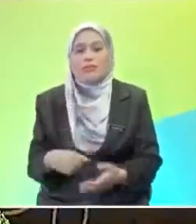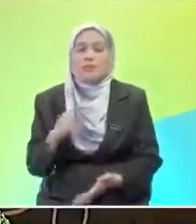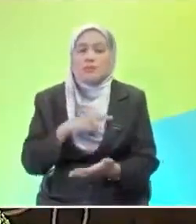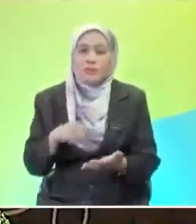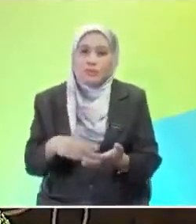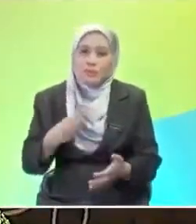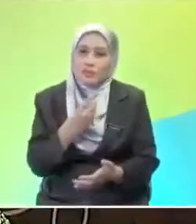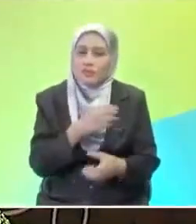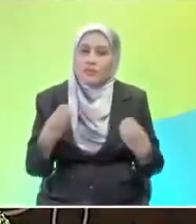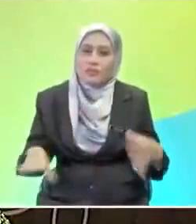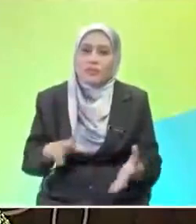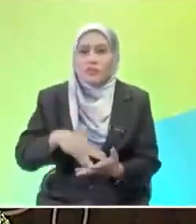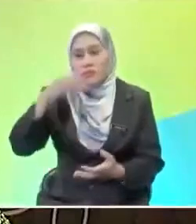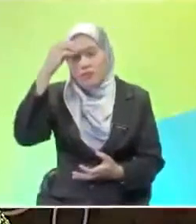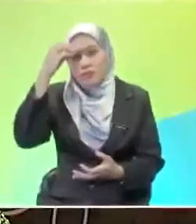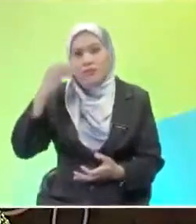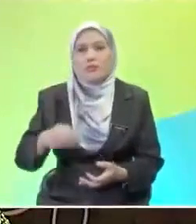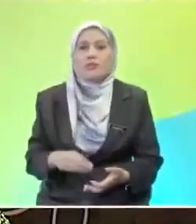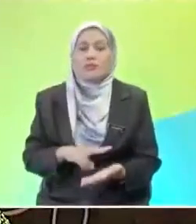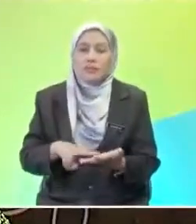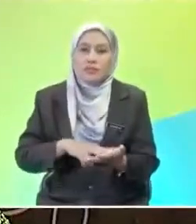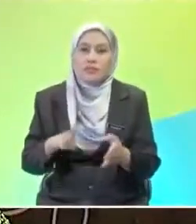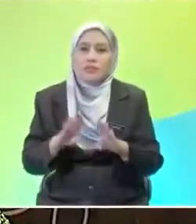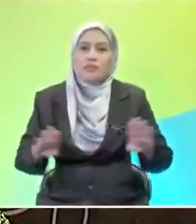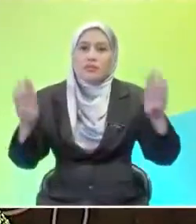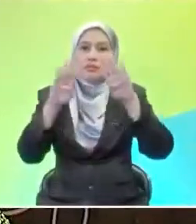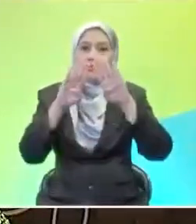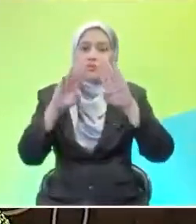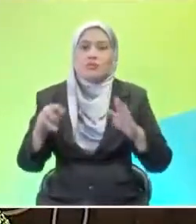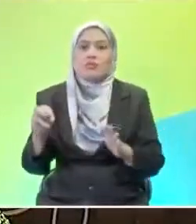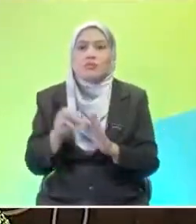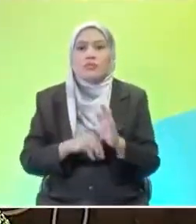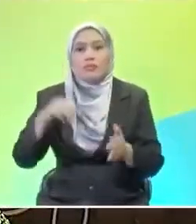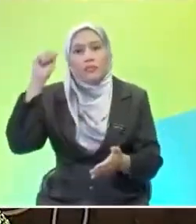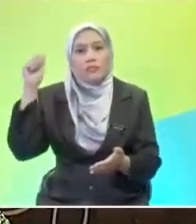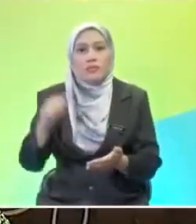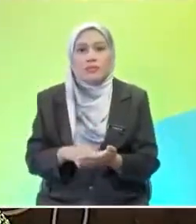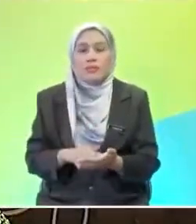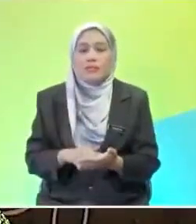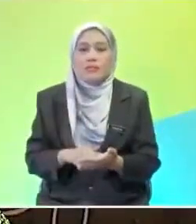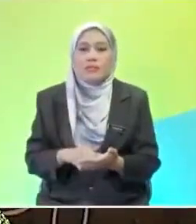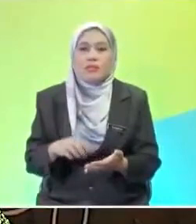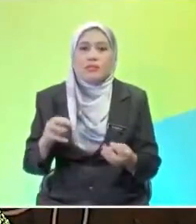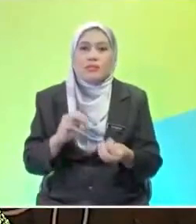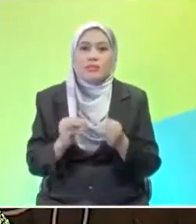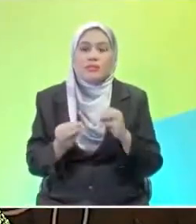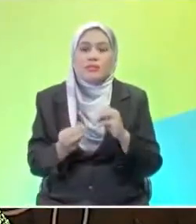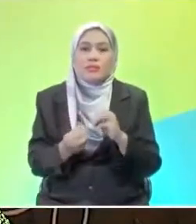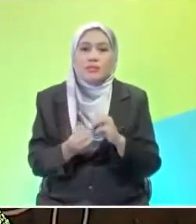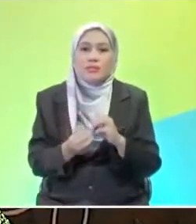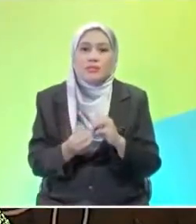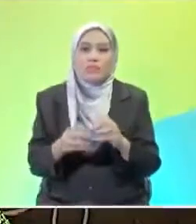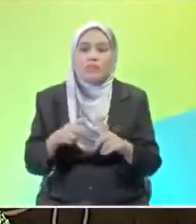belajar bagaimana murid-murid membaca berita, kemudian menganalisis maklumat dari berita, membaca pantun dan juga